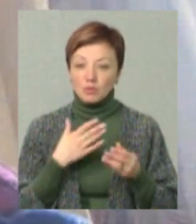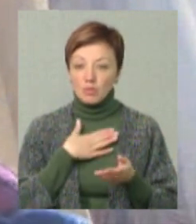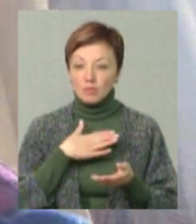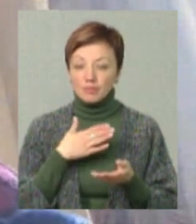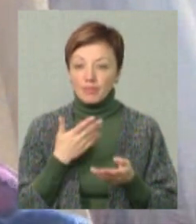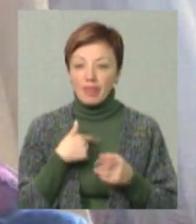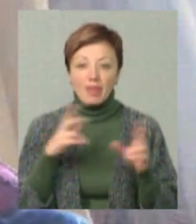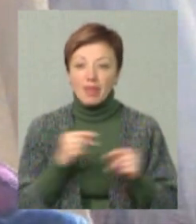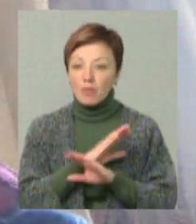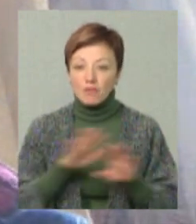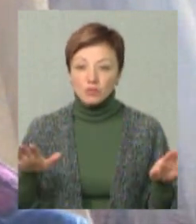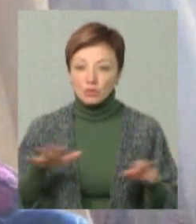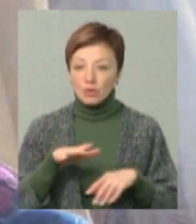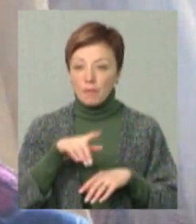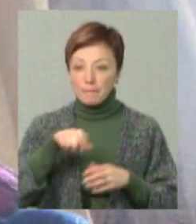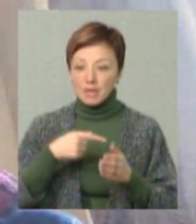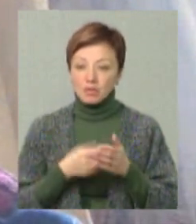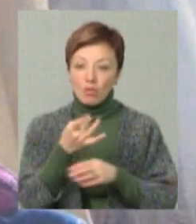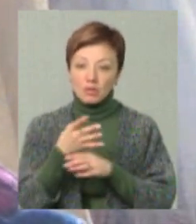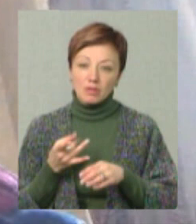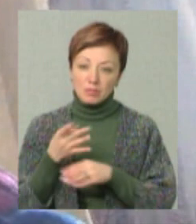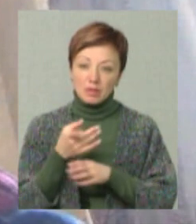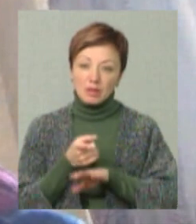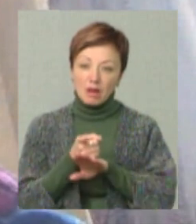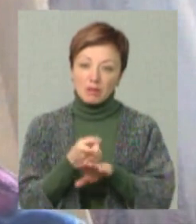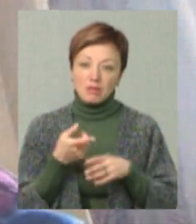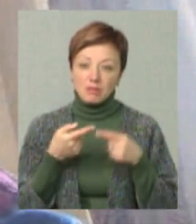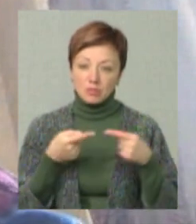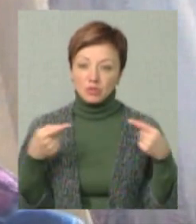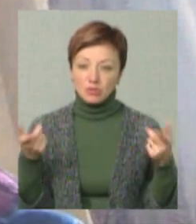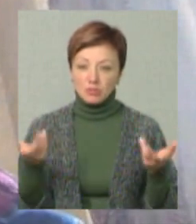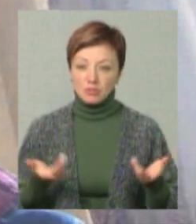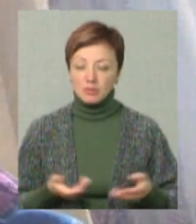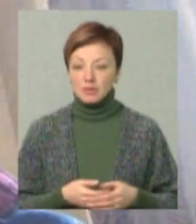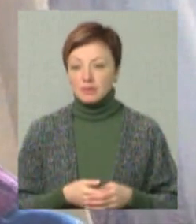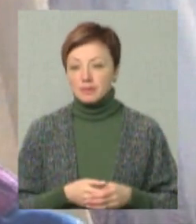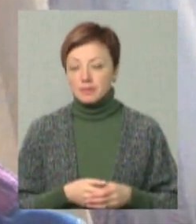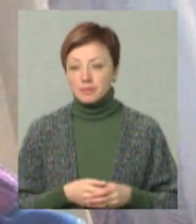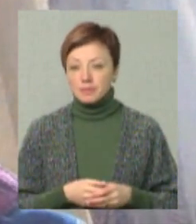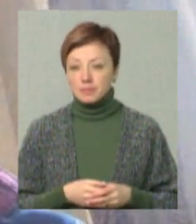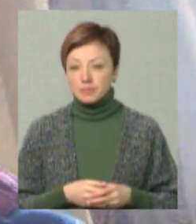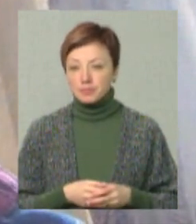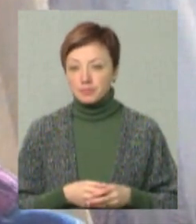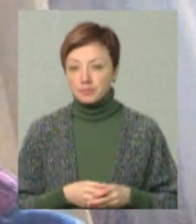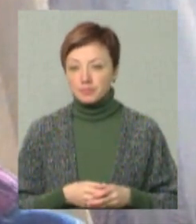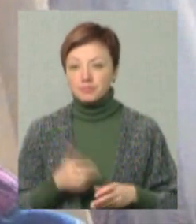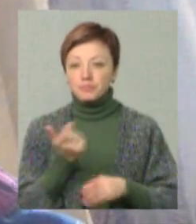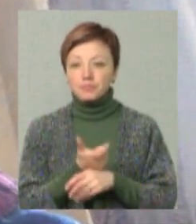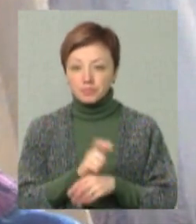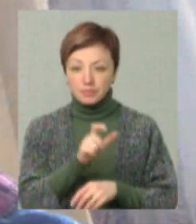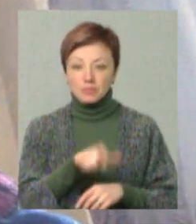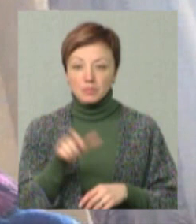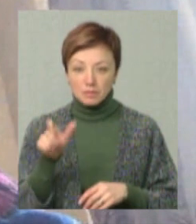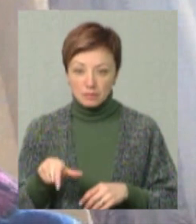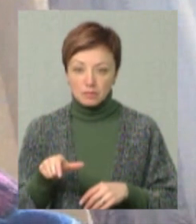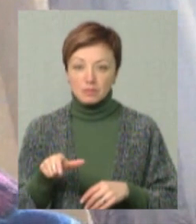місто обстрілюють різними видами ракети, там танками, ще чим, Бог чим знає. Ось, але більшість